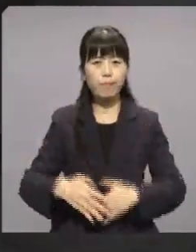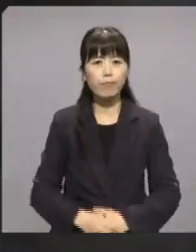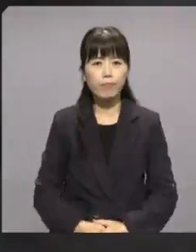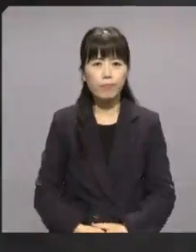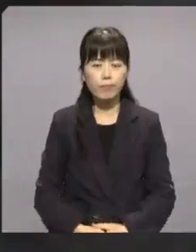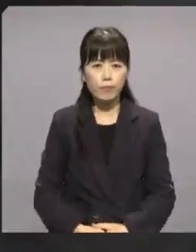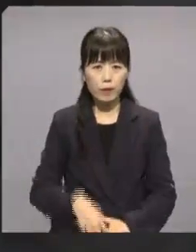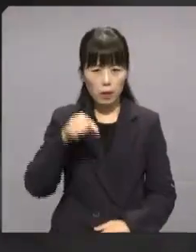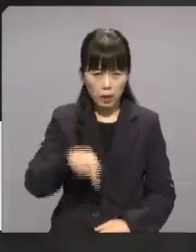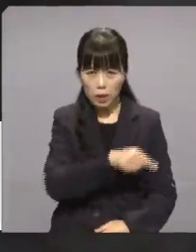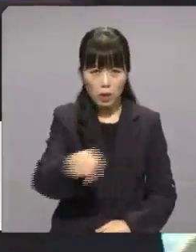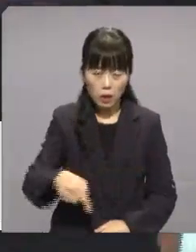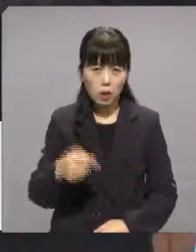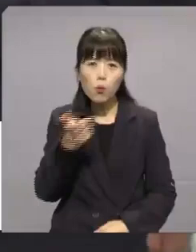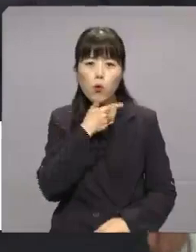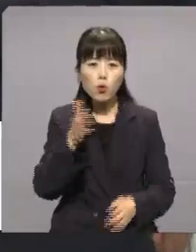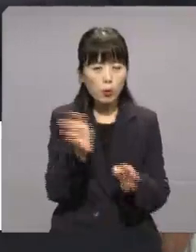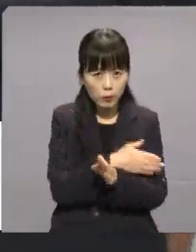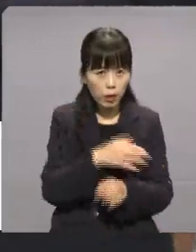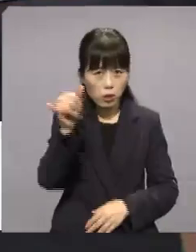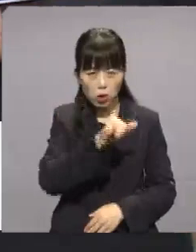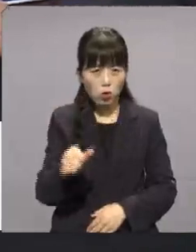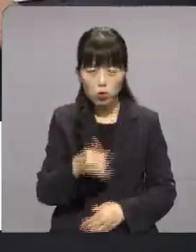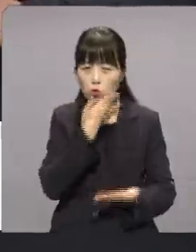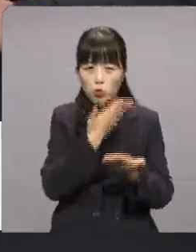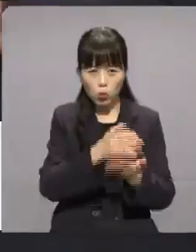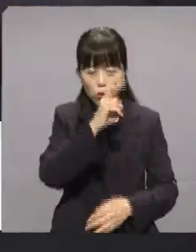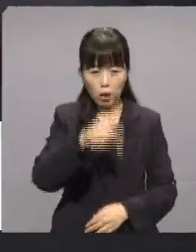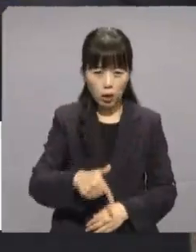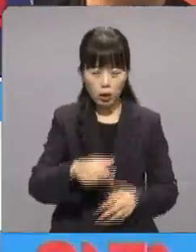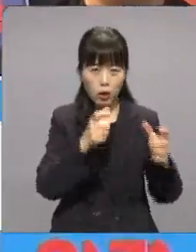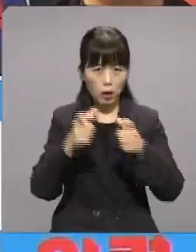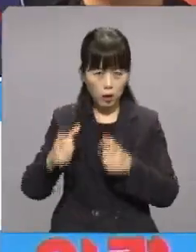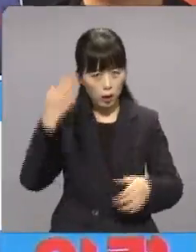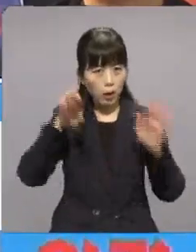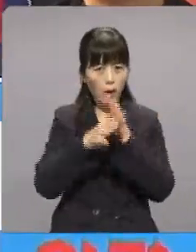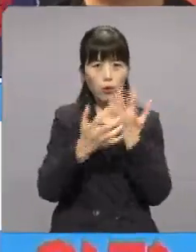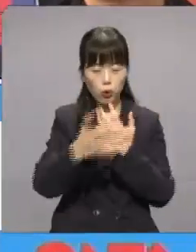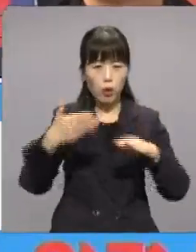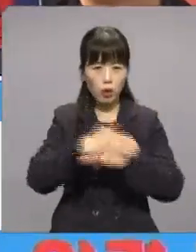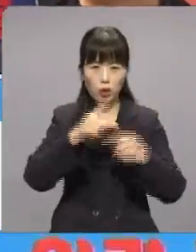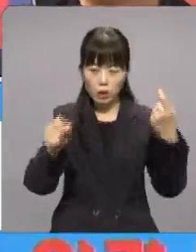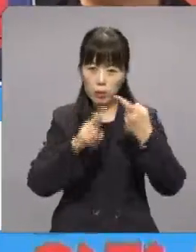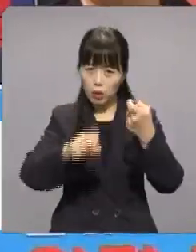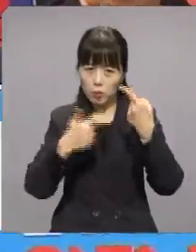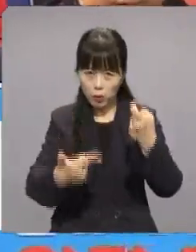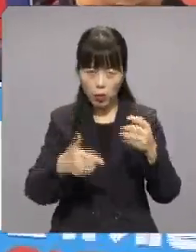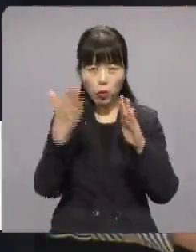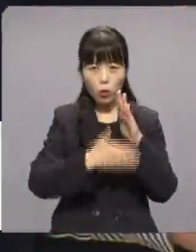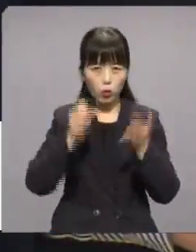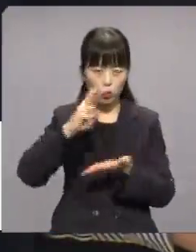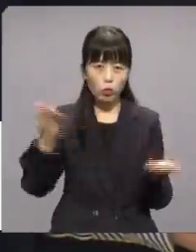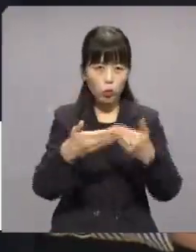때문입니다. 이들은 다음 주 월요일부터 전국 주요 역 등에서 지구별 야간 총회를 거쳐 26일